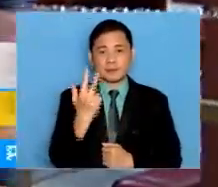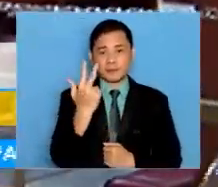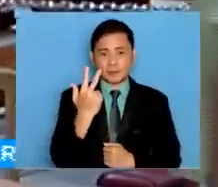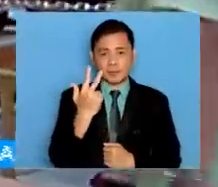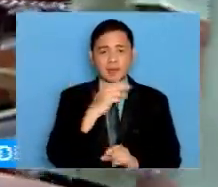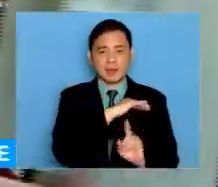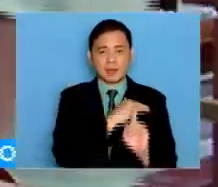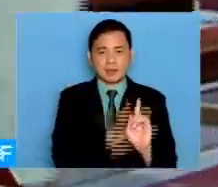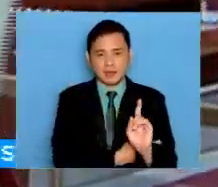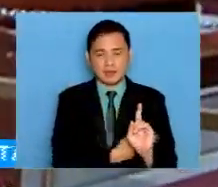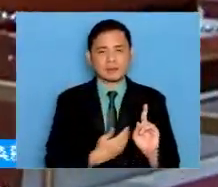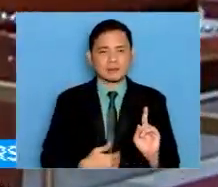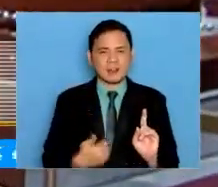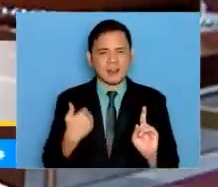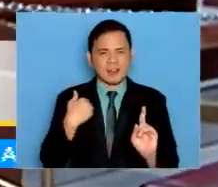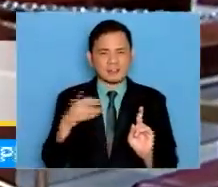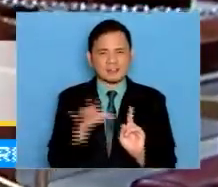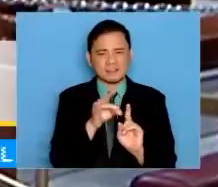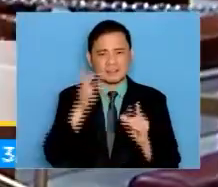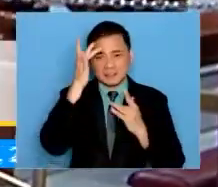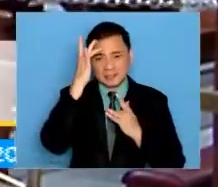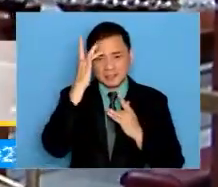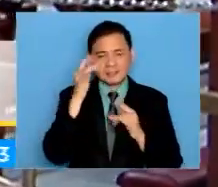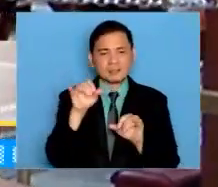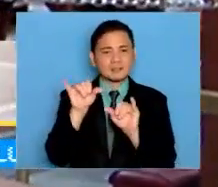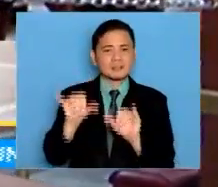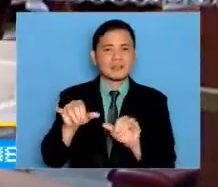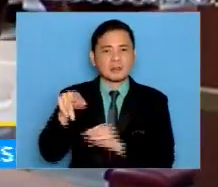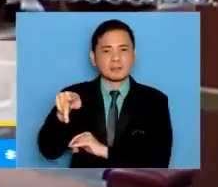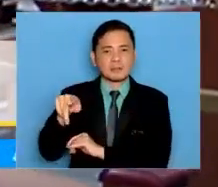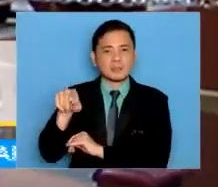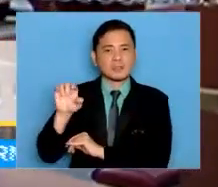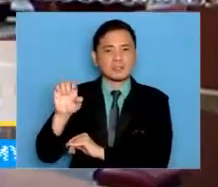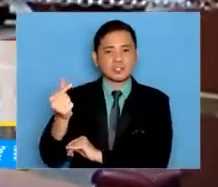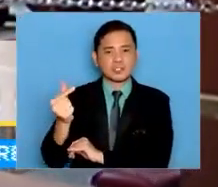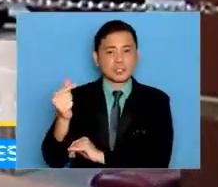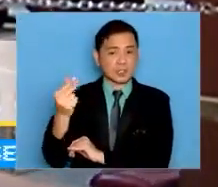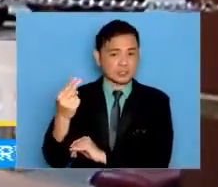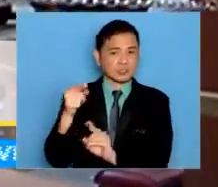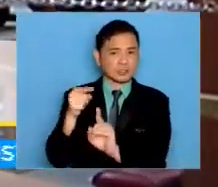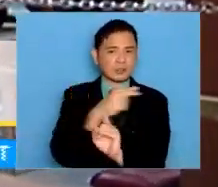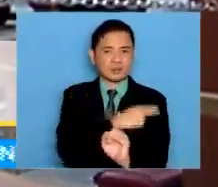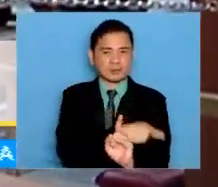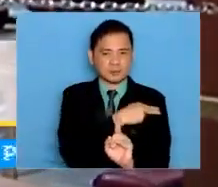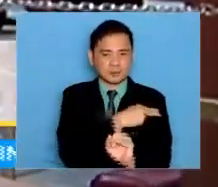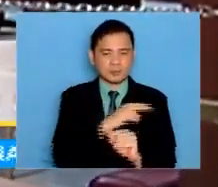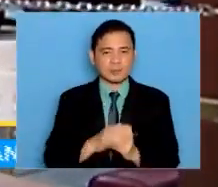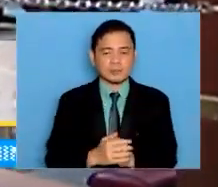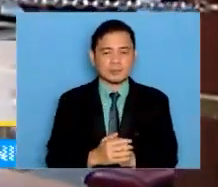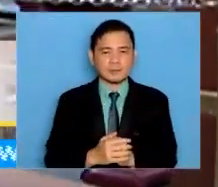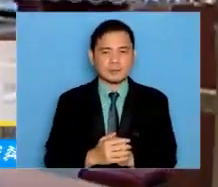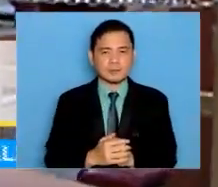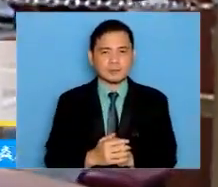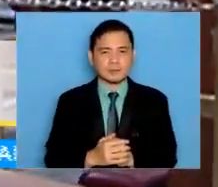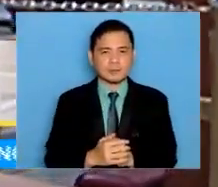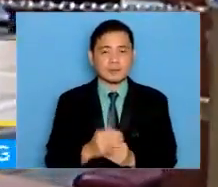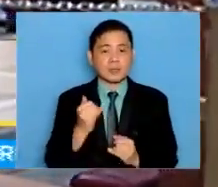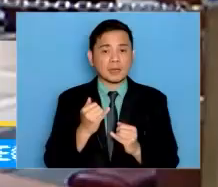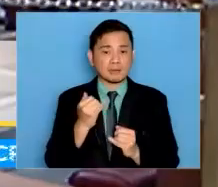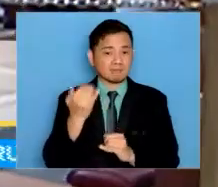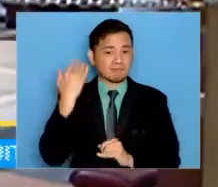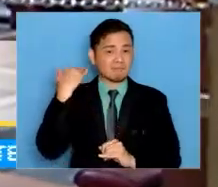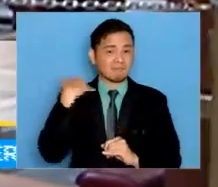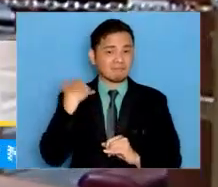po ng PGH, sabi po, yung Kawasaki disease po. Simula po noon, last year, pinangako ko